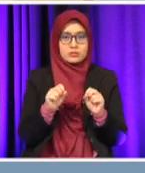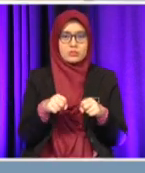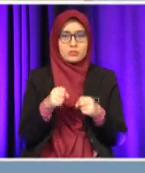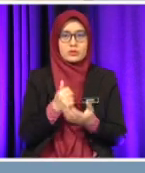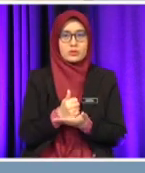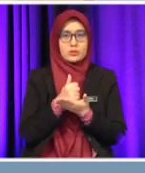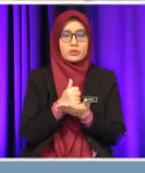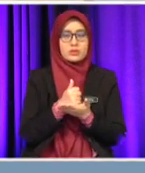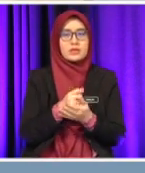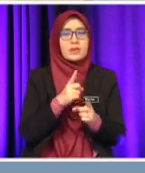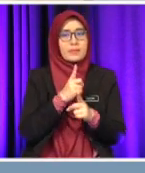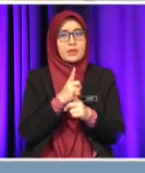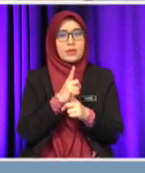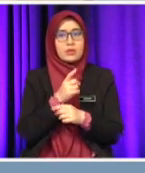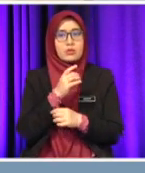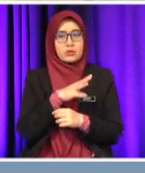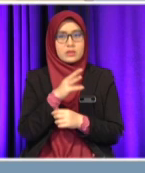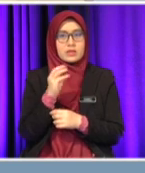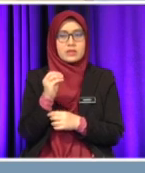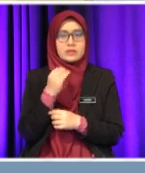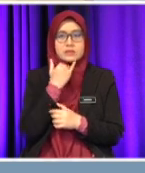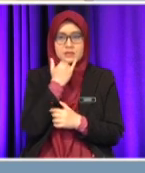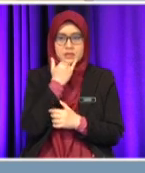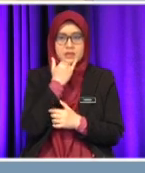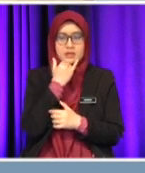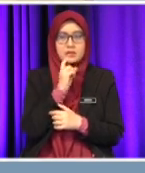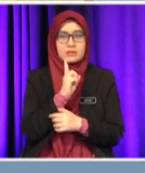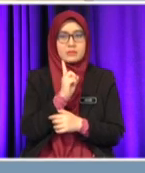dan salah ini Tuliskan betul dan salah